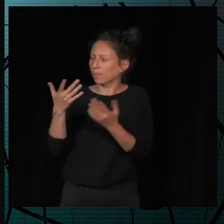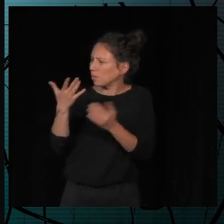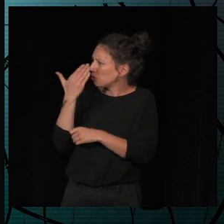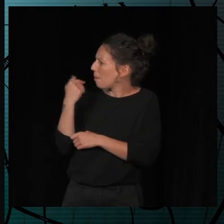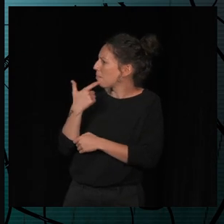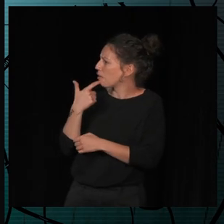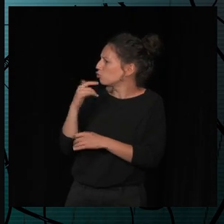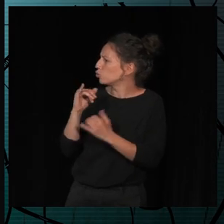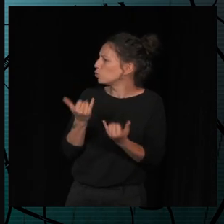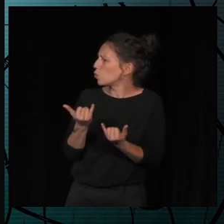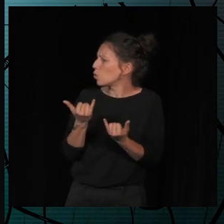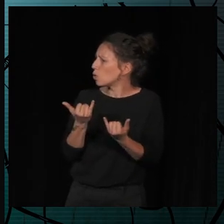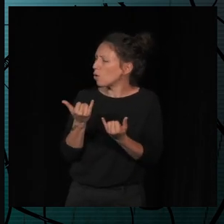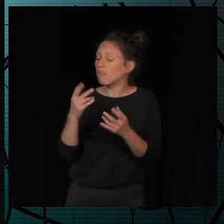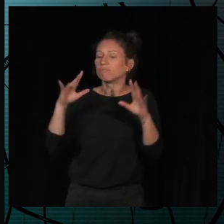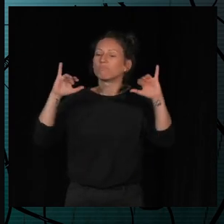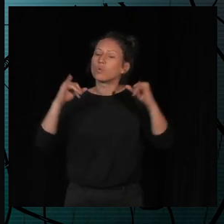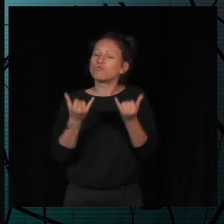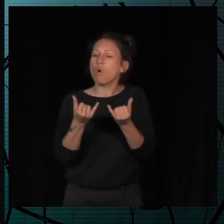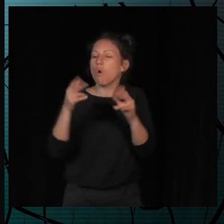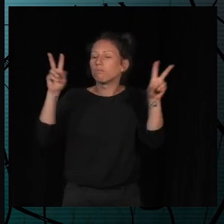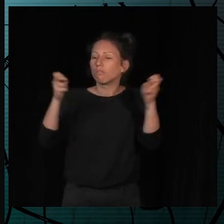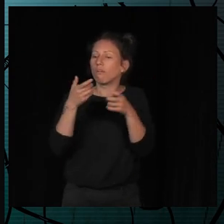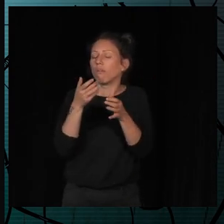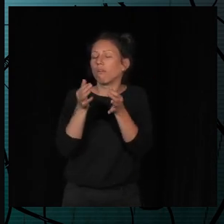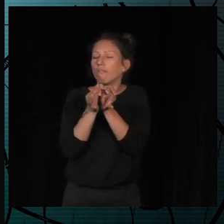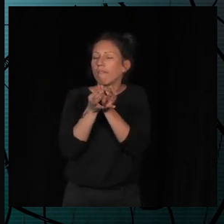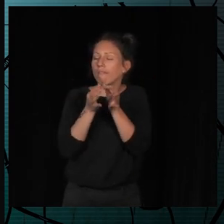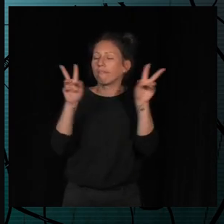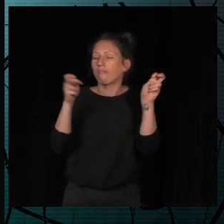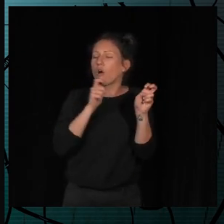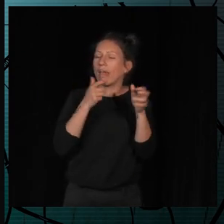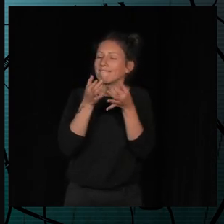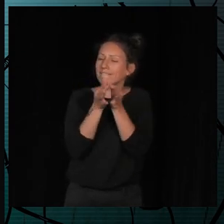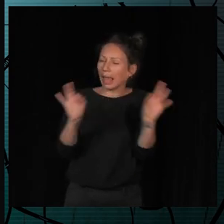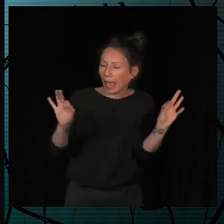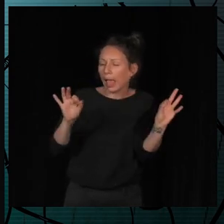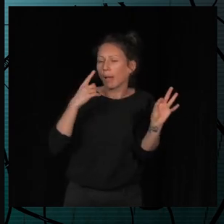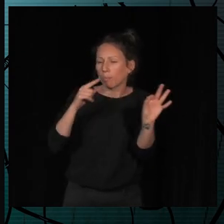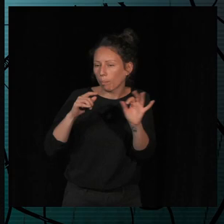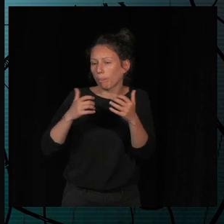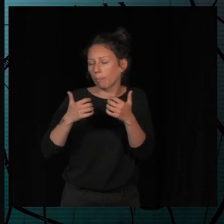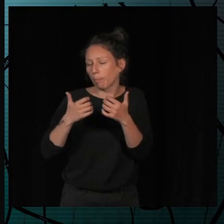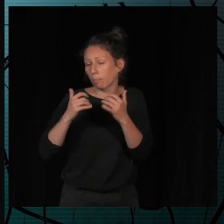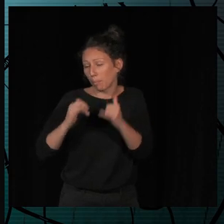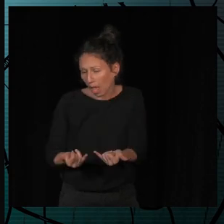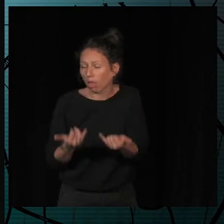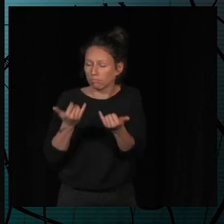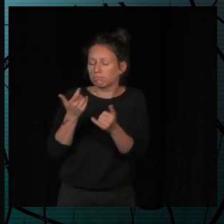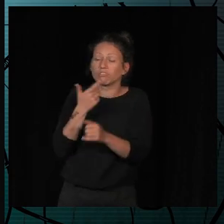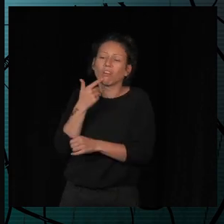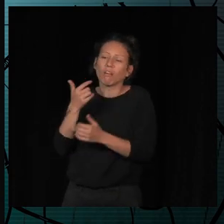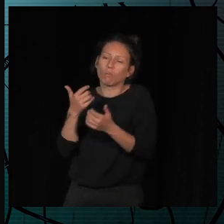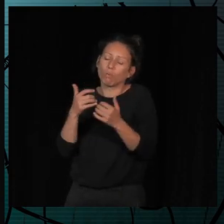dit c'est les jeux free to play jeux Free topl c'est gratuit à jouer ne donner jamais d'argent à un enfant qui